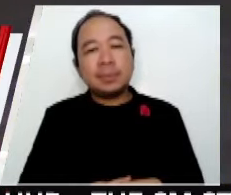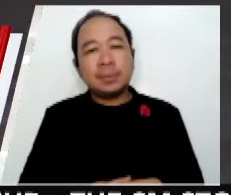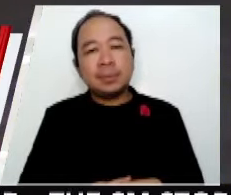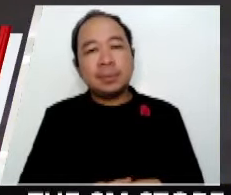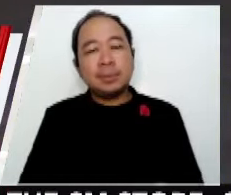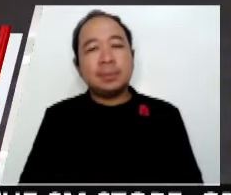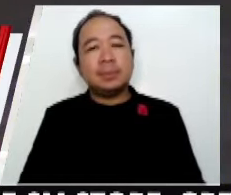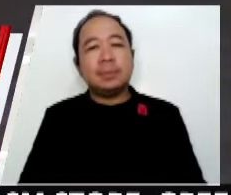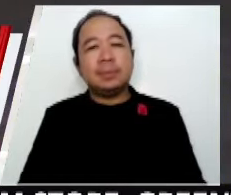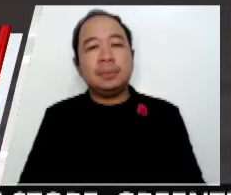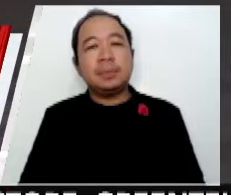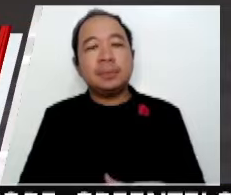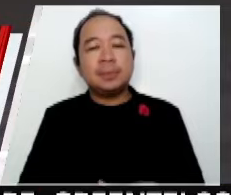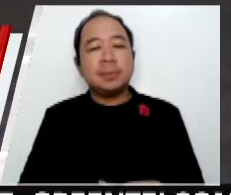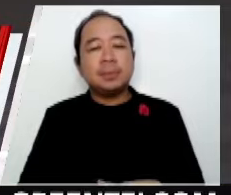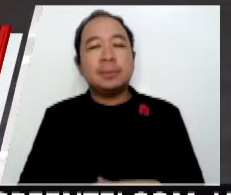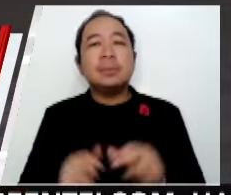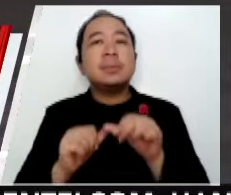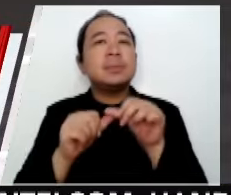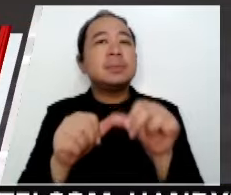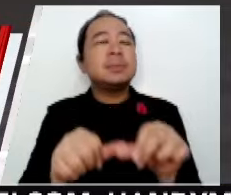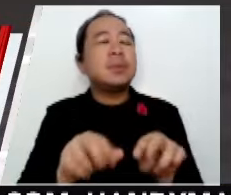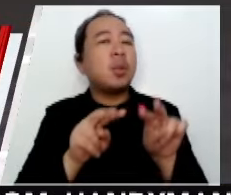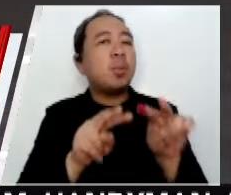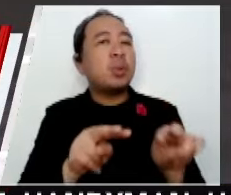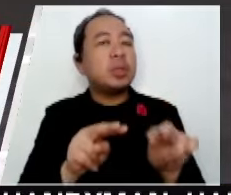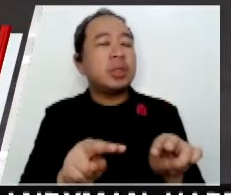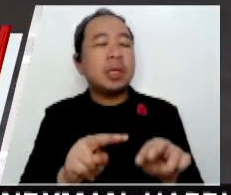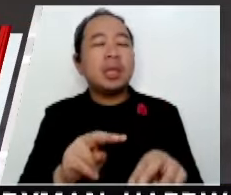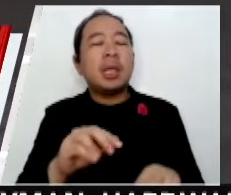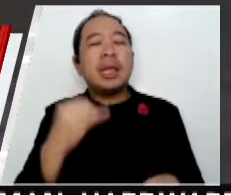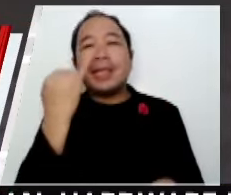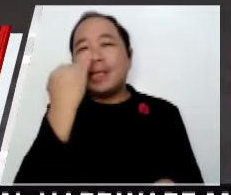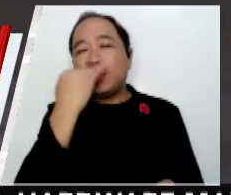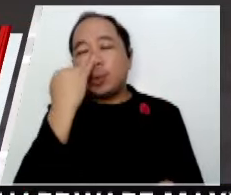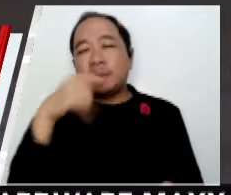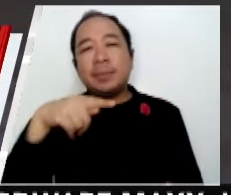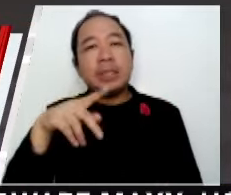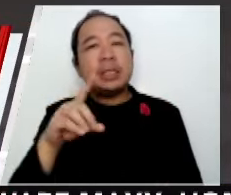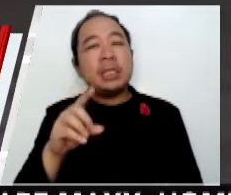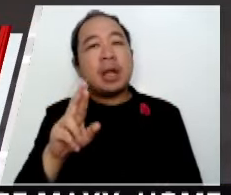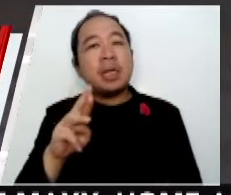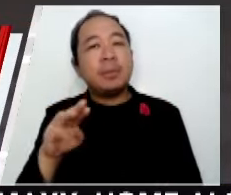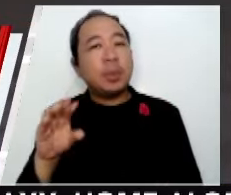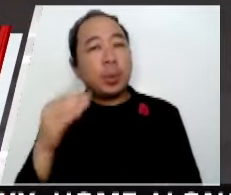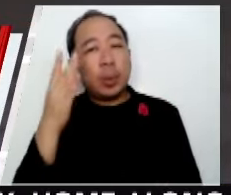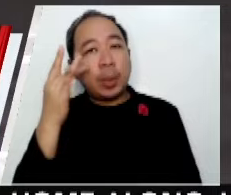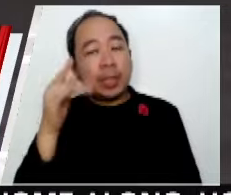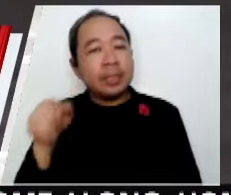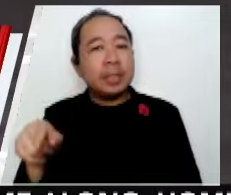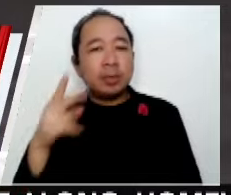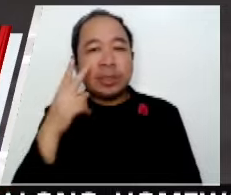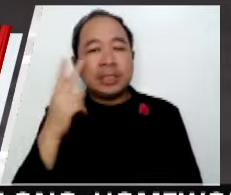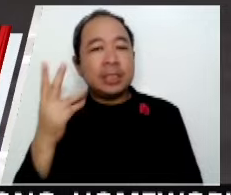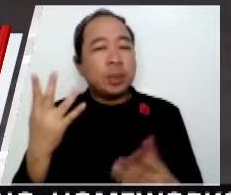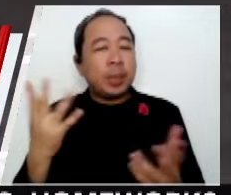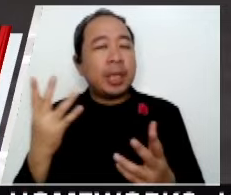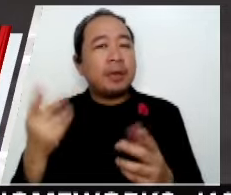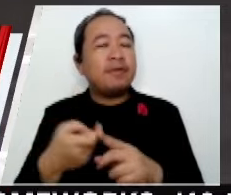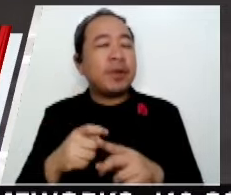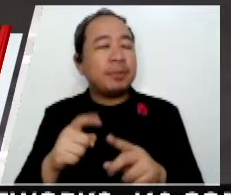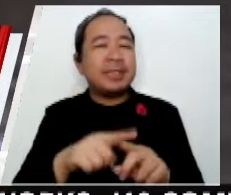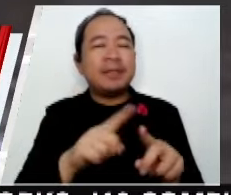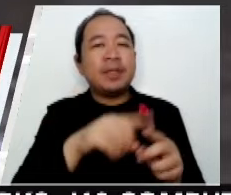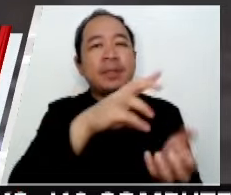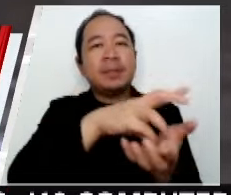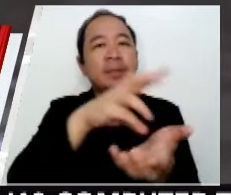Emil, patuloy ang monitoring ng Ilocos Sur PD RRMO dahil ang ulang manggagaling sa upland municipalities at Cordillera